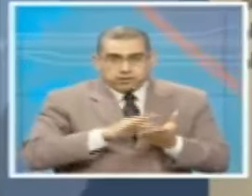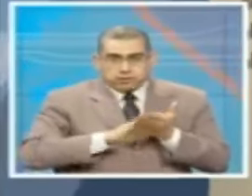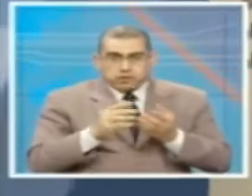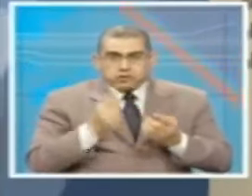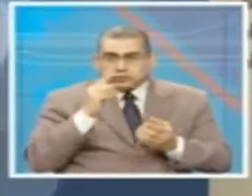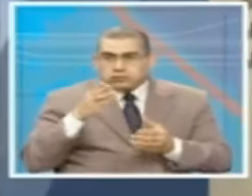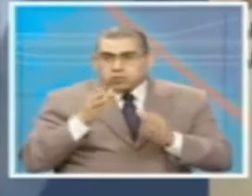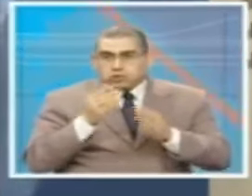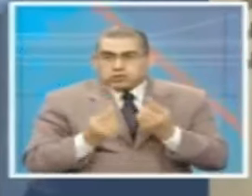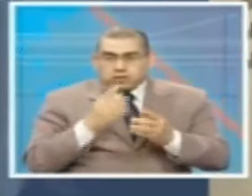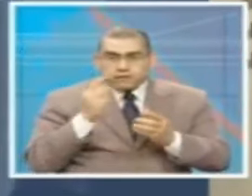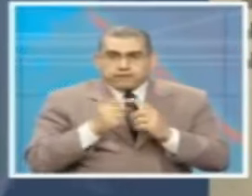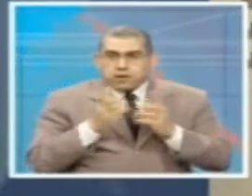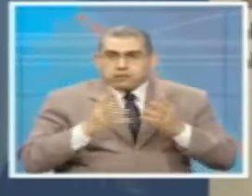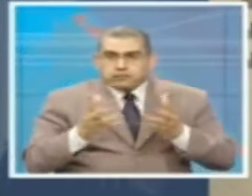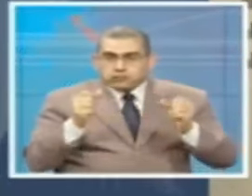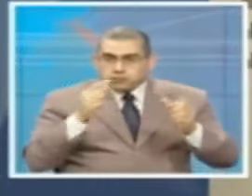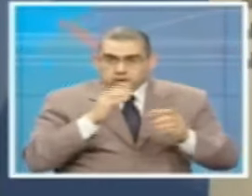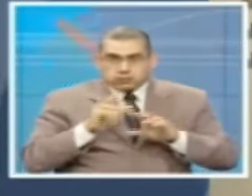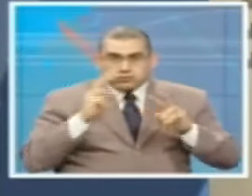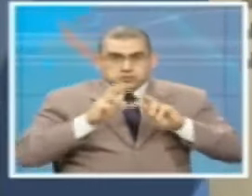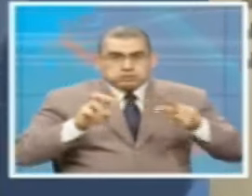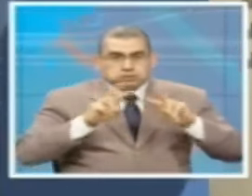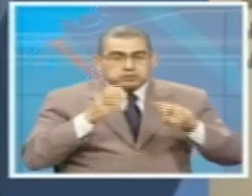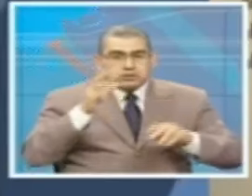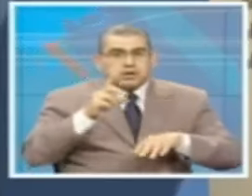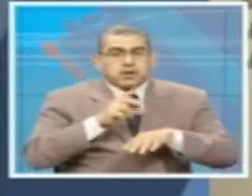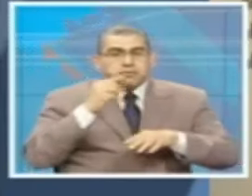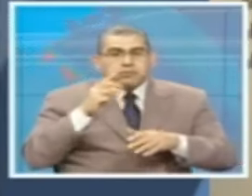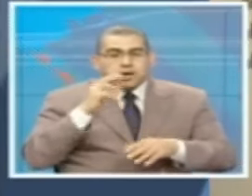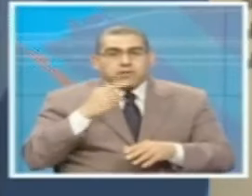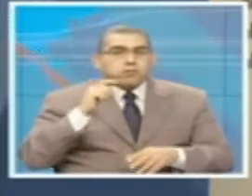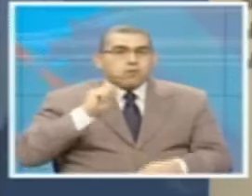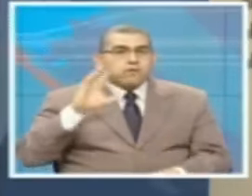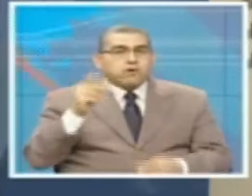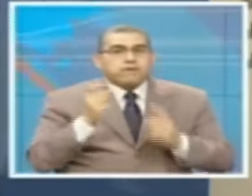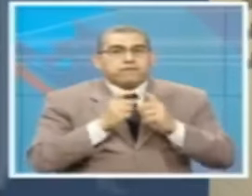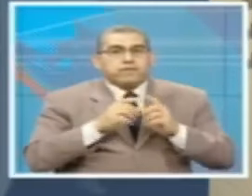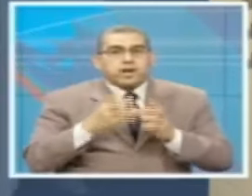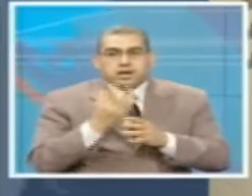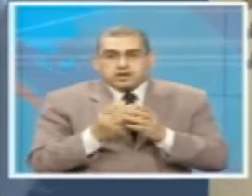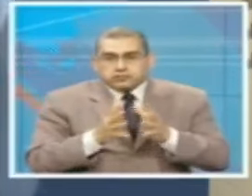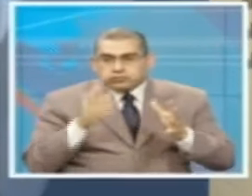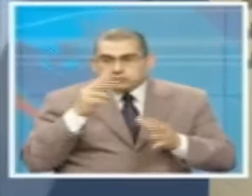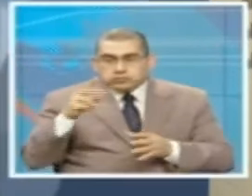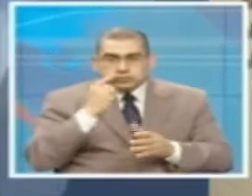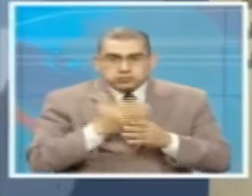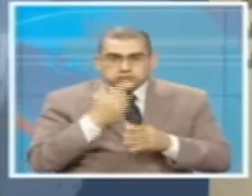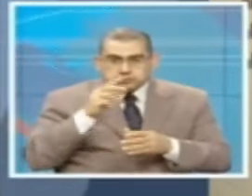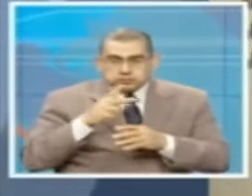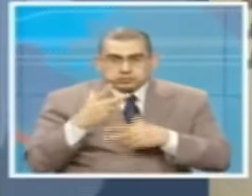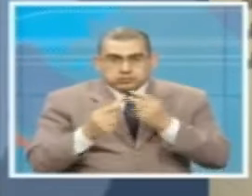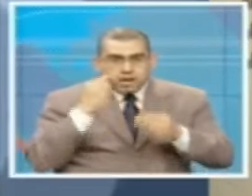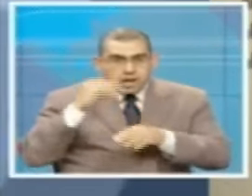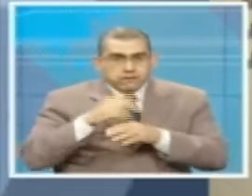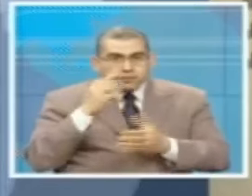بالمزارع، مشددا على تكثيف لجان التقصي حملاتها بجميع محافظات الجمهورية كإجراء احترازي للتعرف